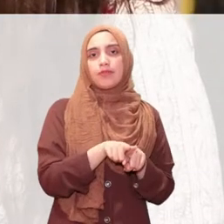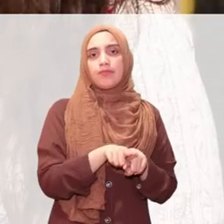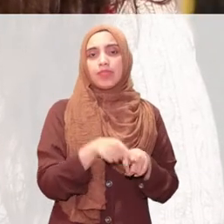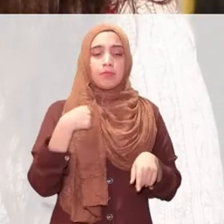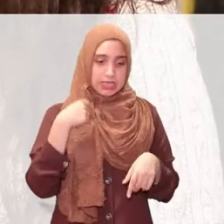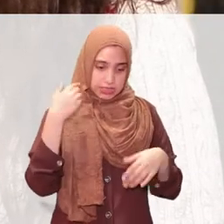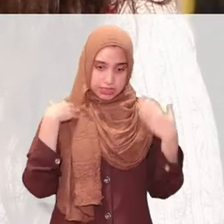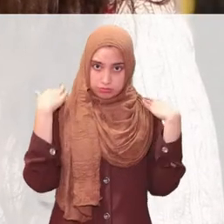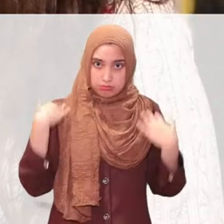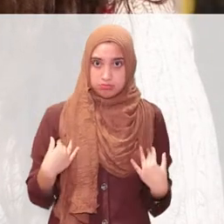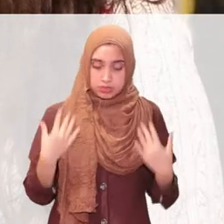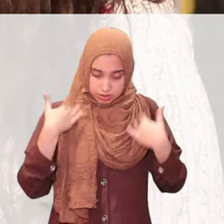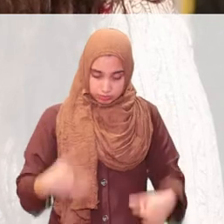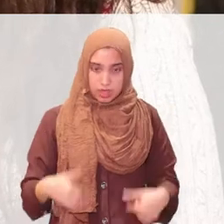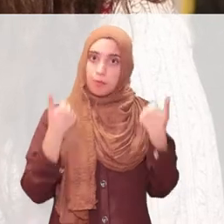मेज़रमेंट